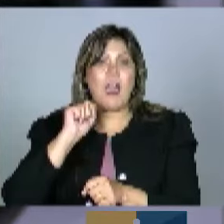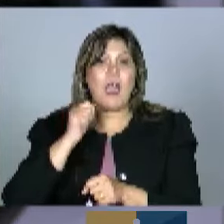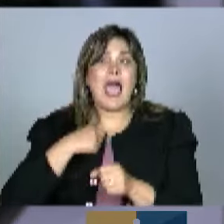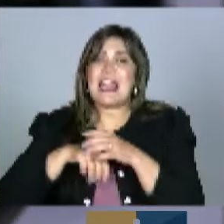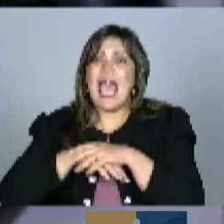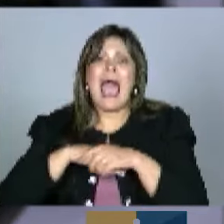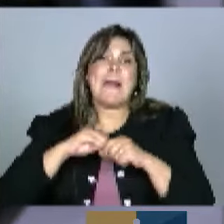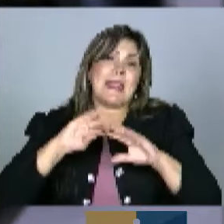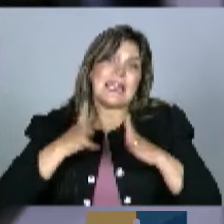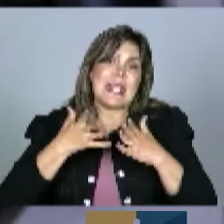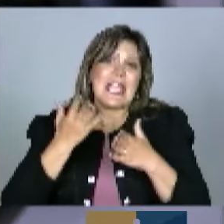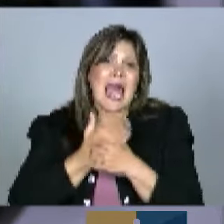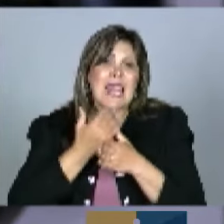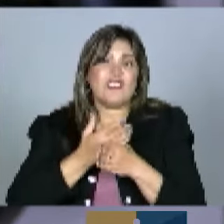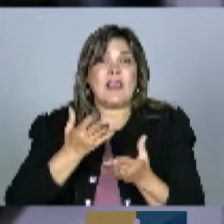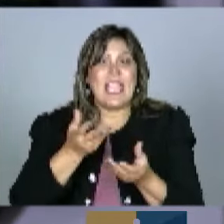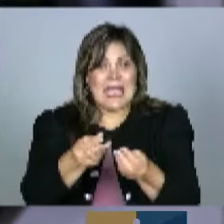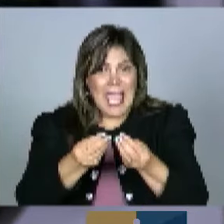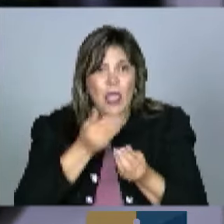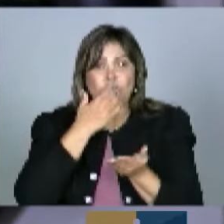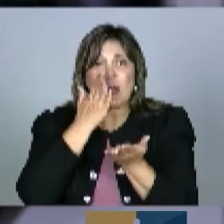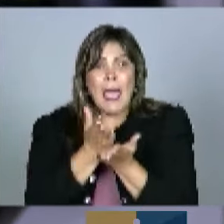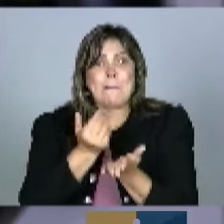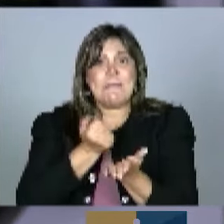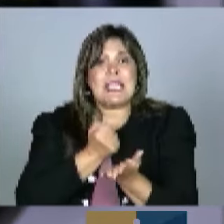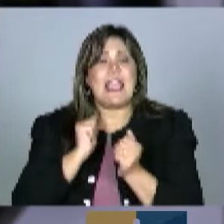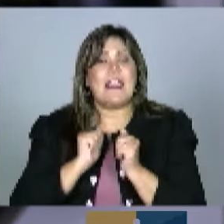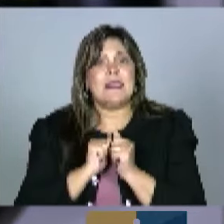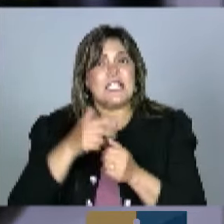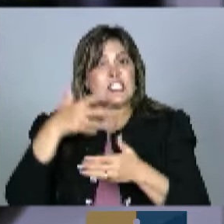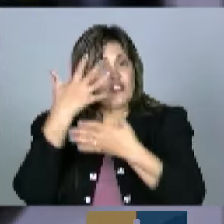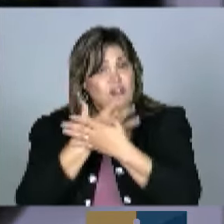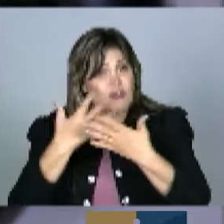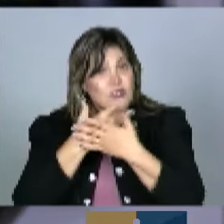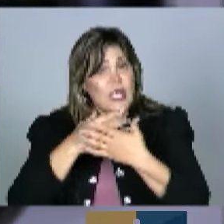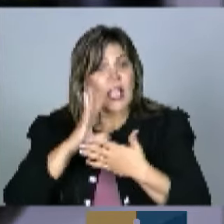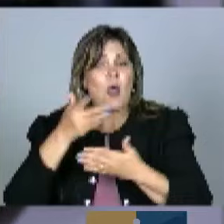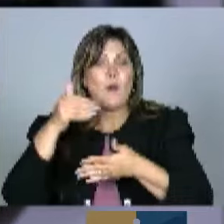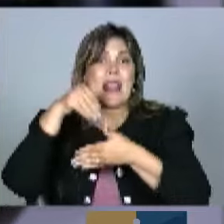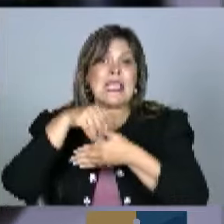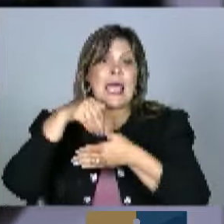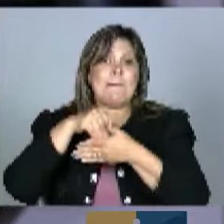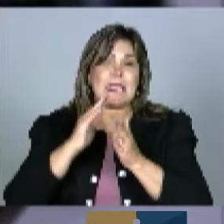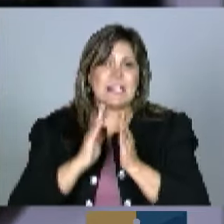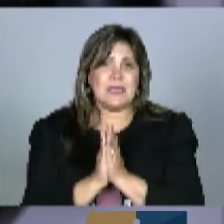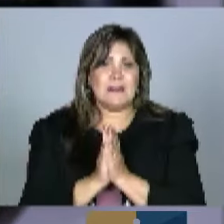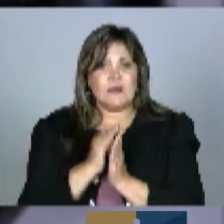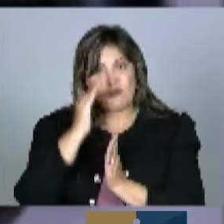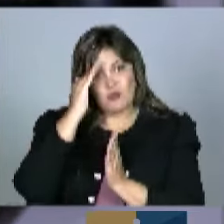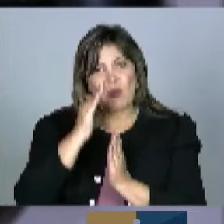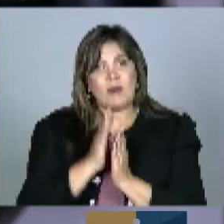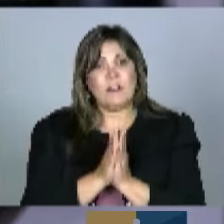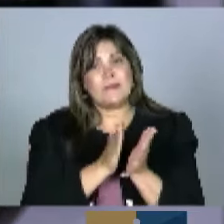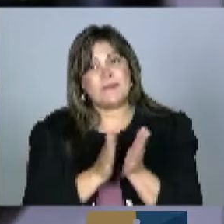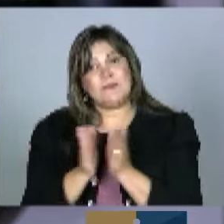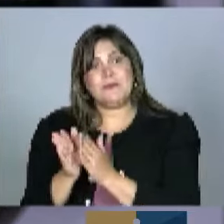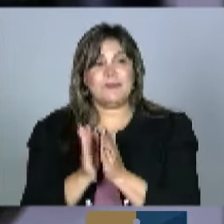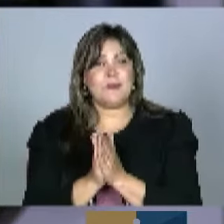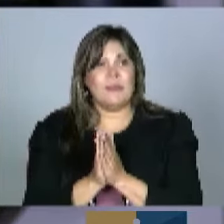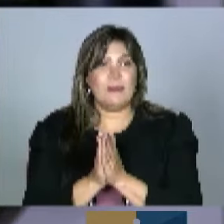ولا على الجهه بتاعتك ايوه على الشركه ولا المعاش تمام الاسئله واضحه يا فندم طيب شكرا لحضرتك يا فندم